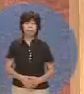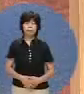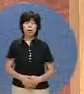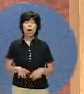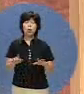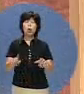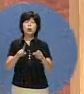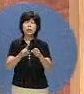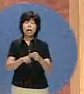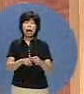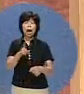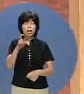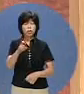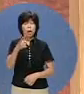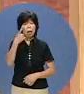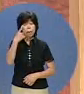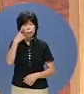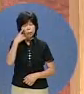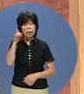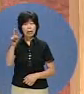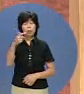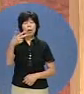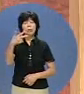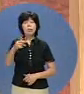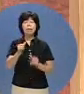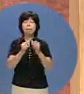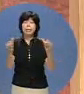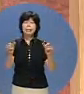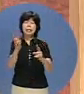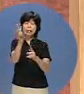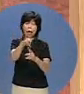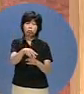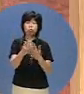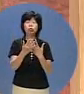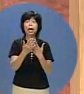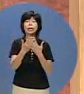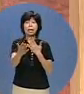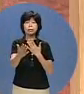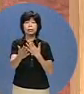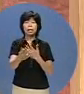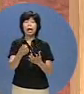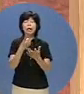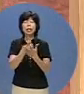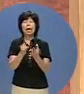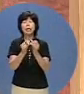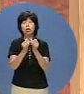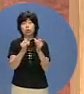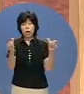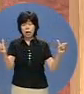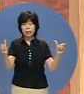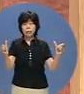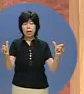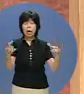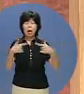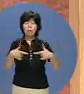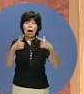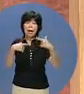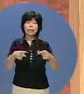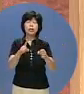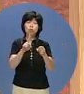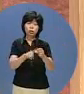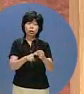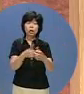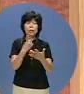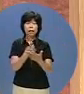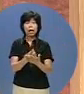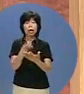今年で10回目を迎える生駒市民川柳大会、参加者の中には1回目から欠かさず参